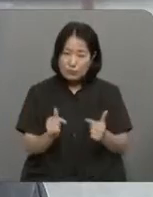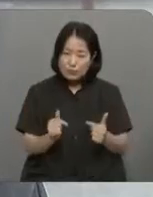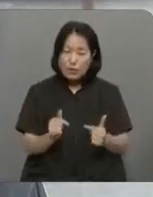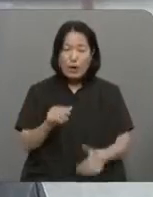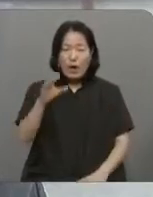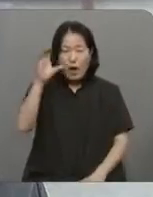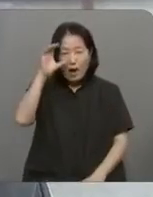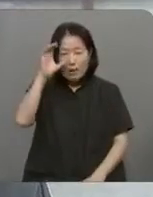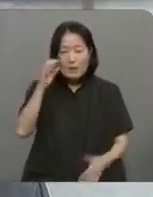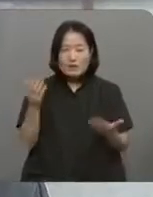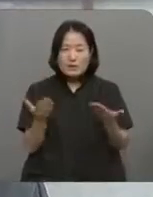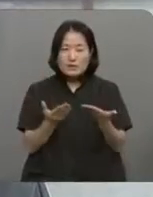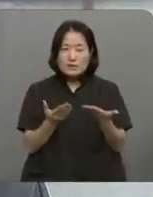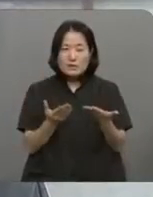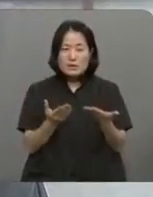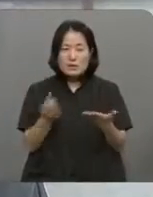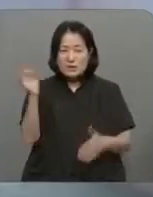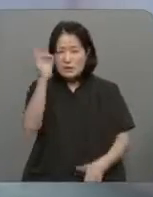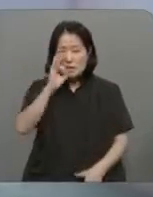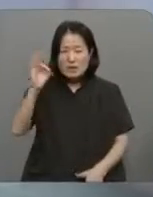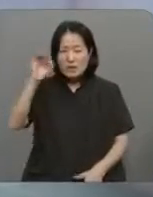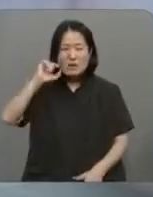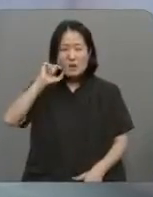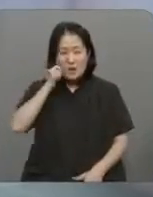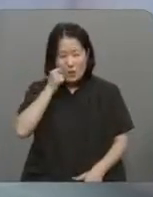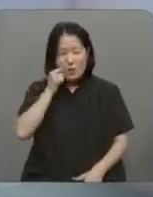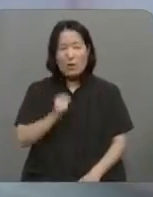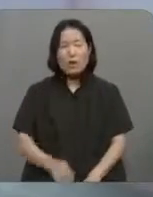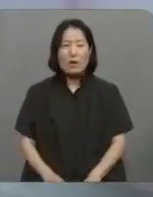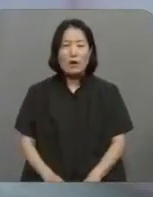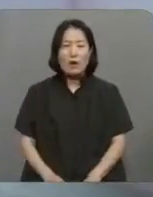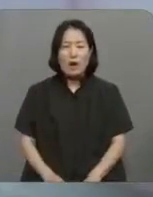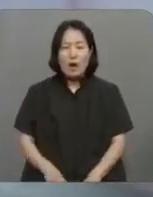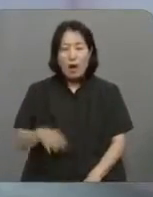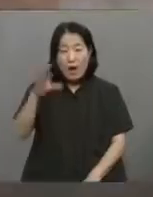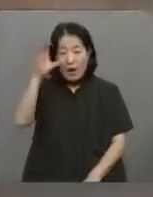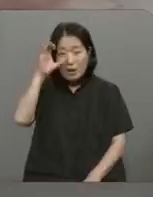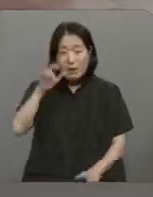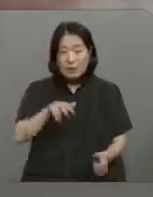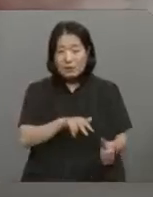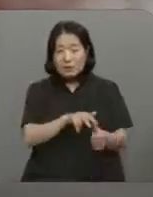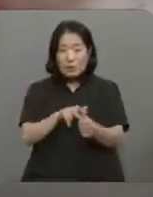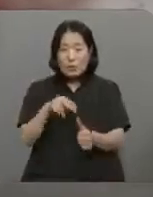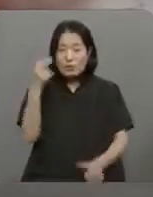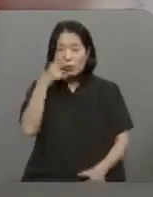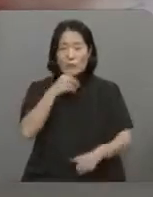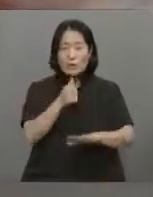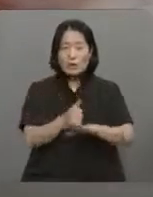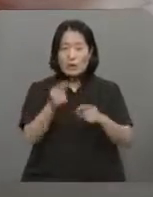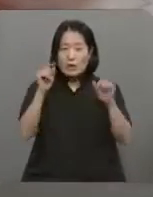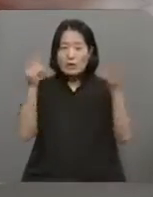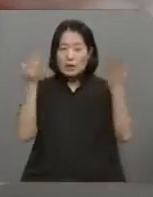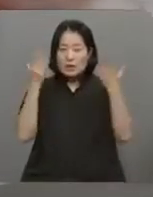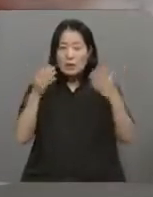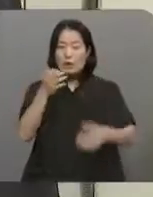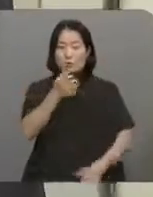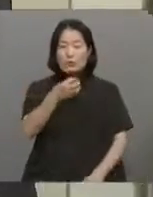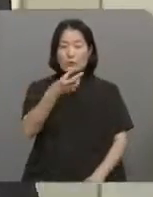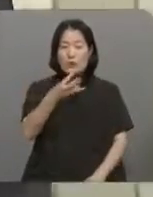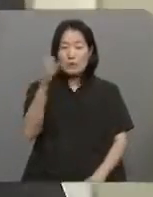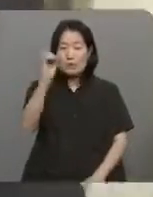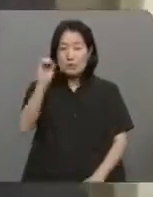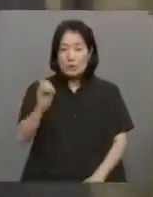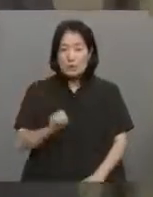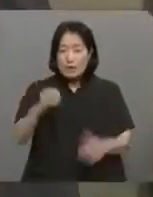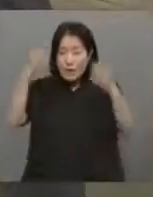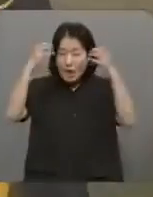감소돼가지고 알바 구하기가 쉽지 않은 것 같아요. 한 아르바이트 중개업체의 조사 결과 대학생의 93%가